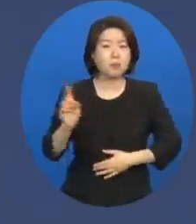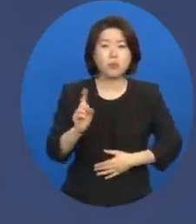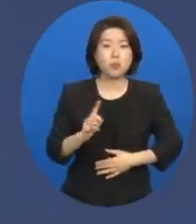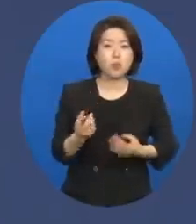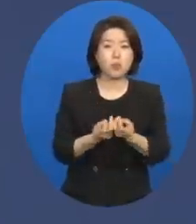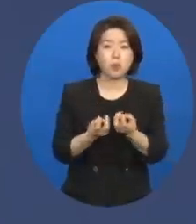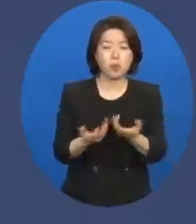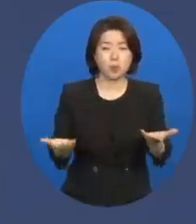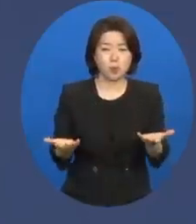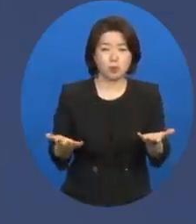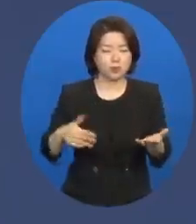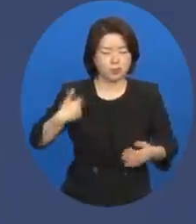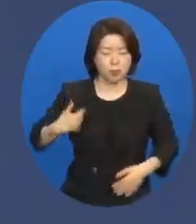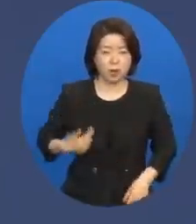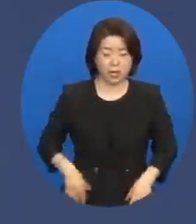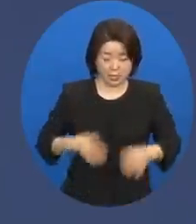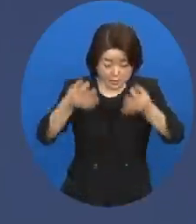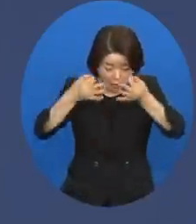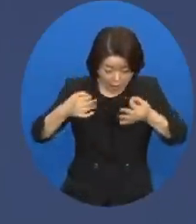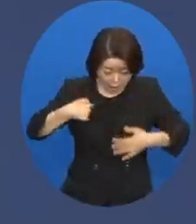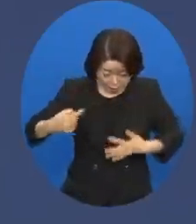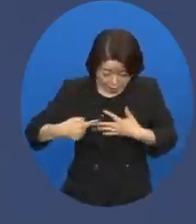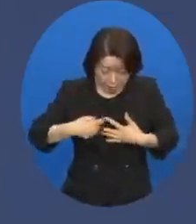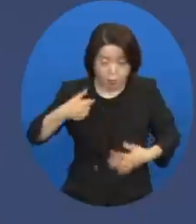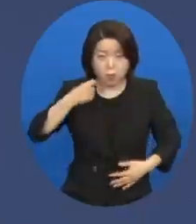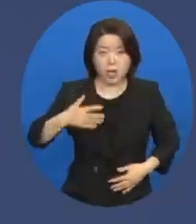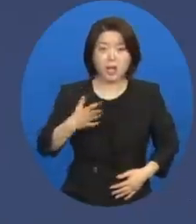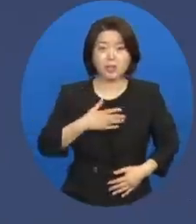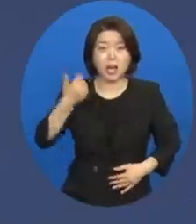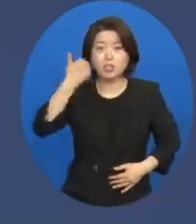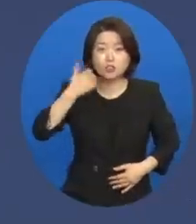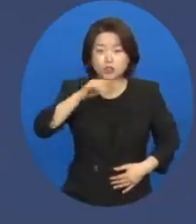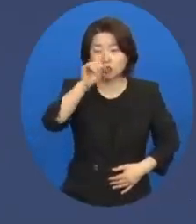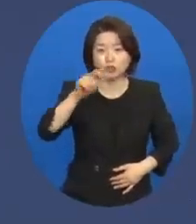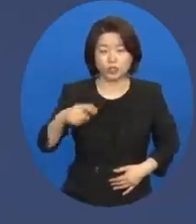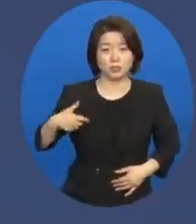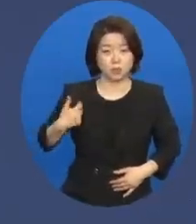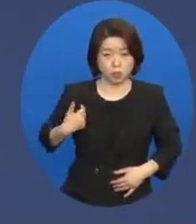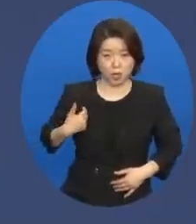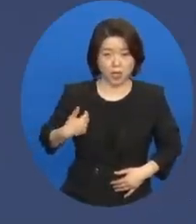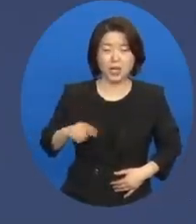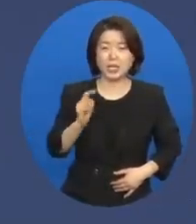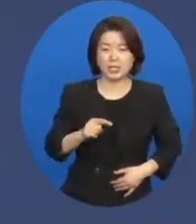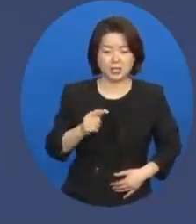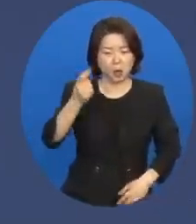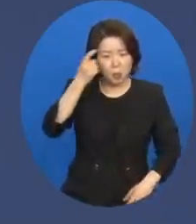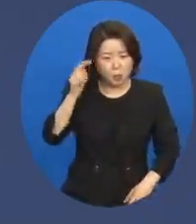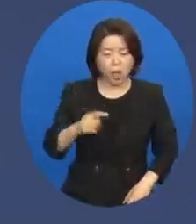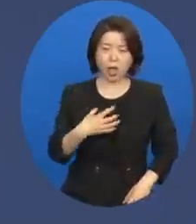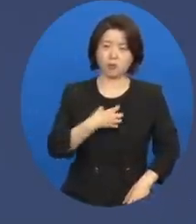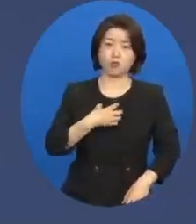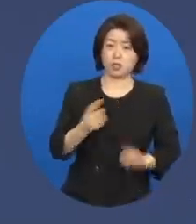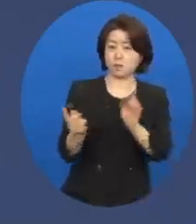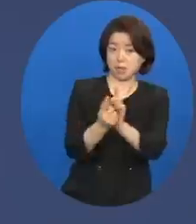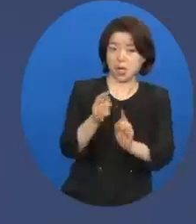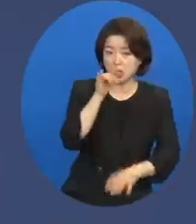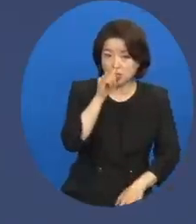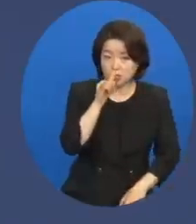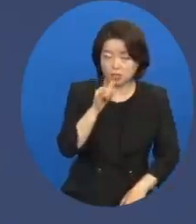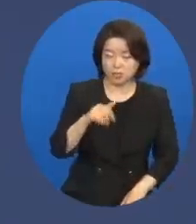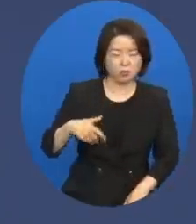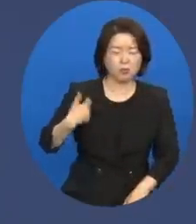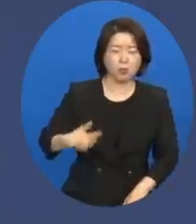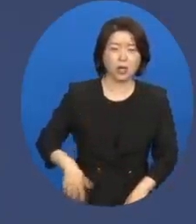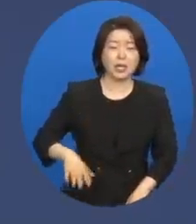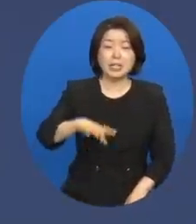생겨먹은지를 모르는 거예요. 나를 모른다. 내가 누구인지 나는 누구인지를 모르는 이게 왜 이렇게 위기였느냐. 처음에 제가